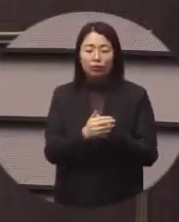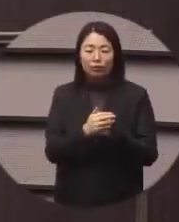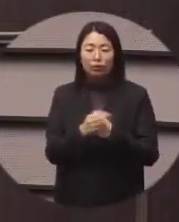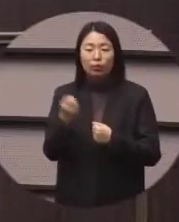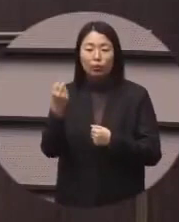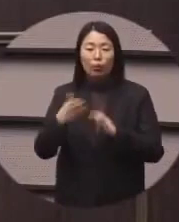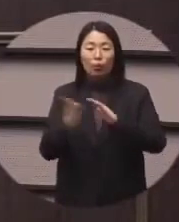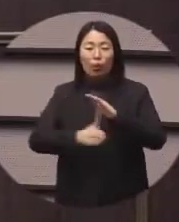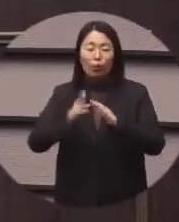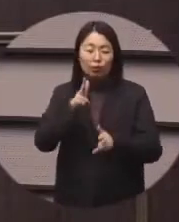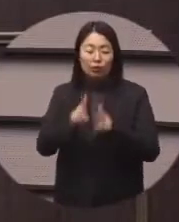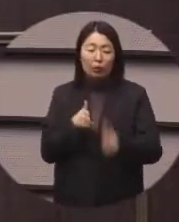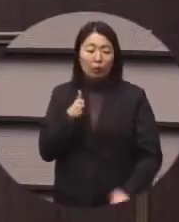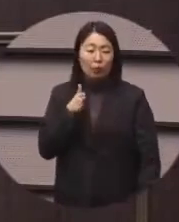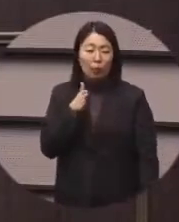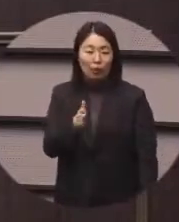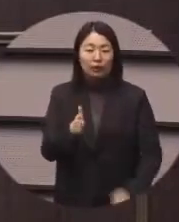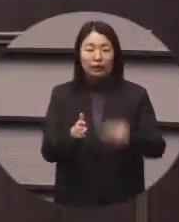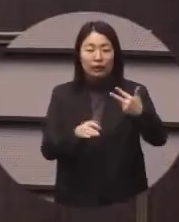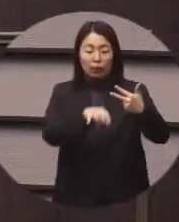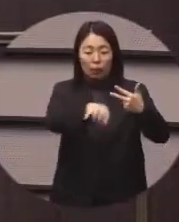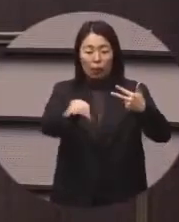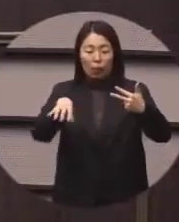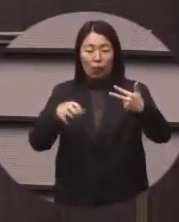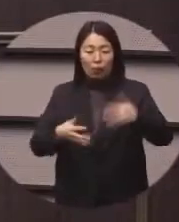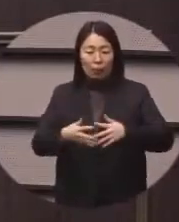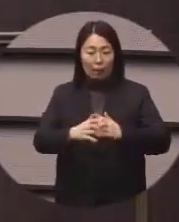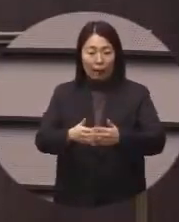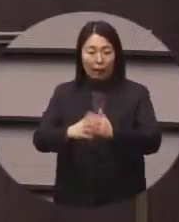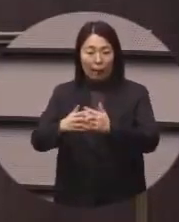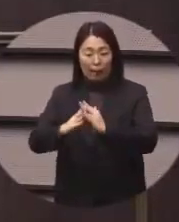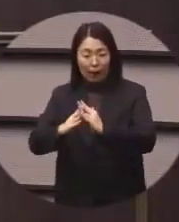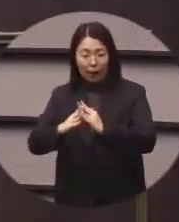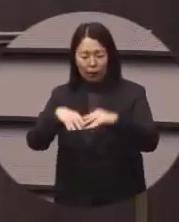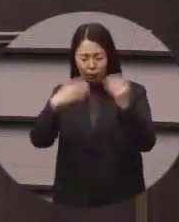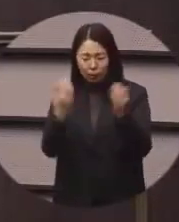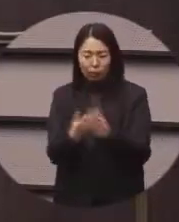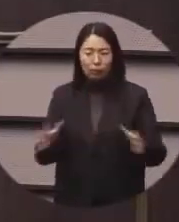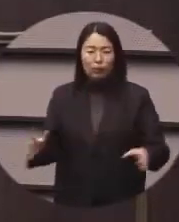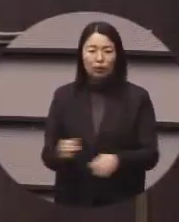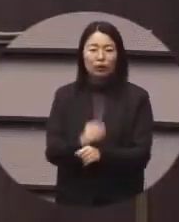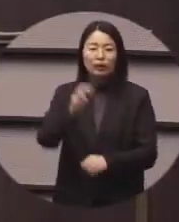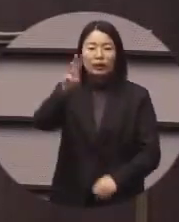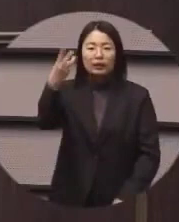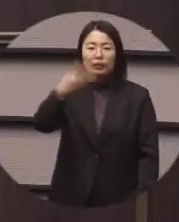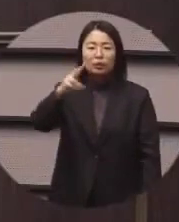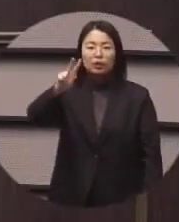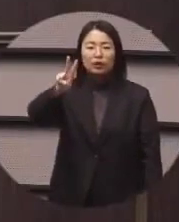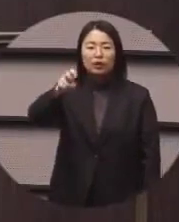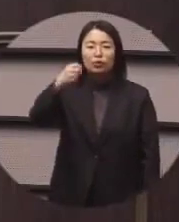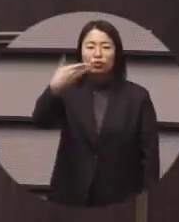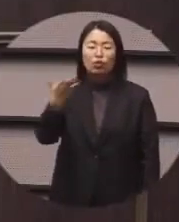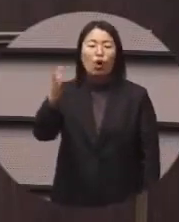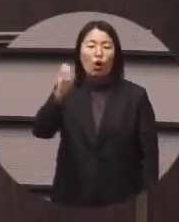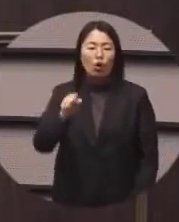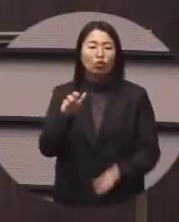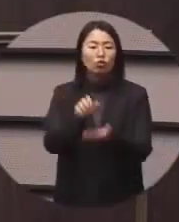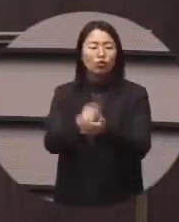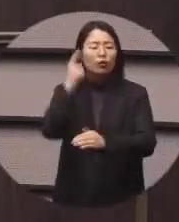공공사업과는 7개 건축물을 건립사업으로 총 사업비 3,029억을 투자할